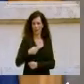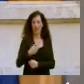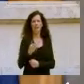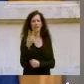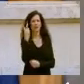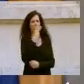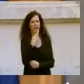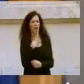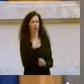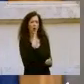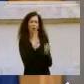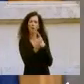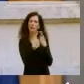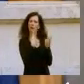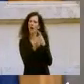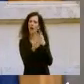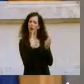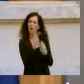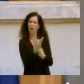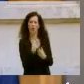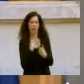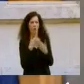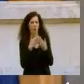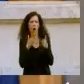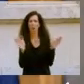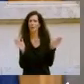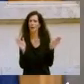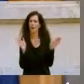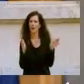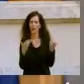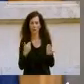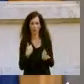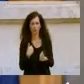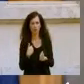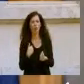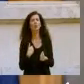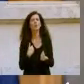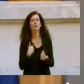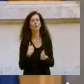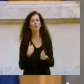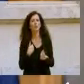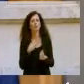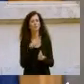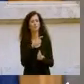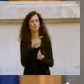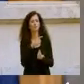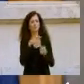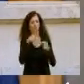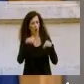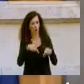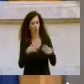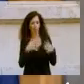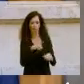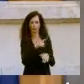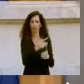di assolombarda non da oggi dalla sua designazione